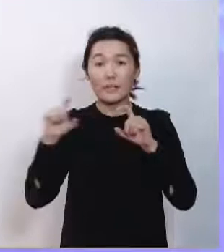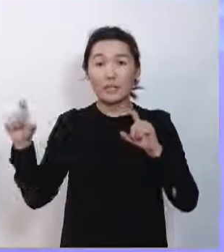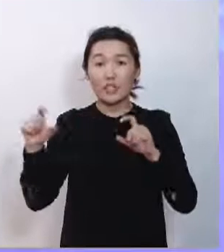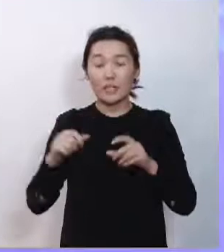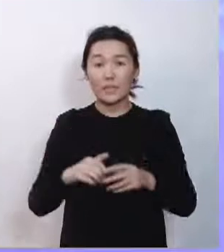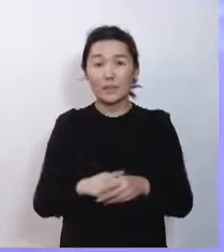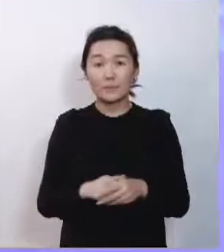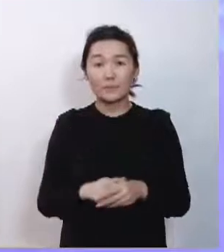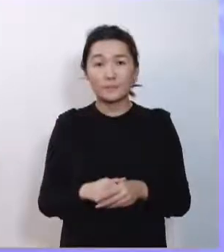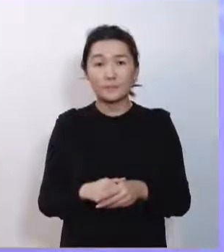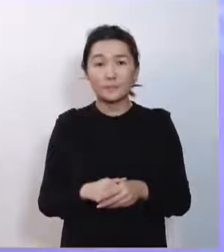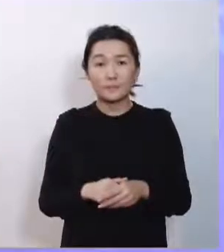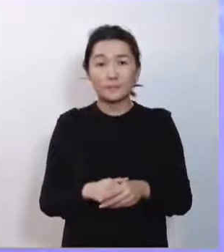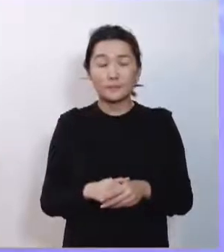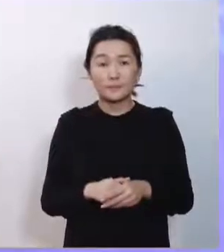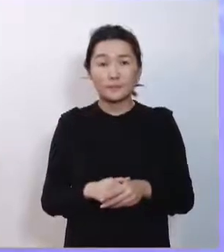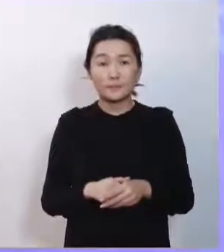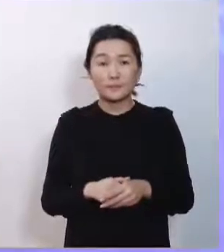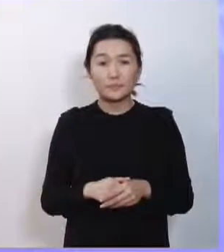предложение.